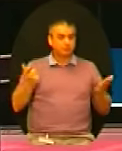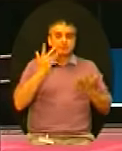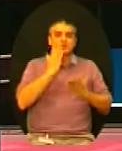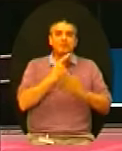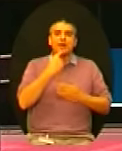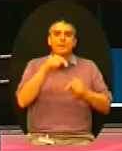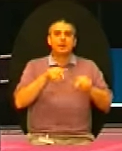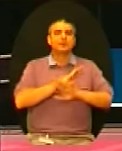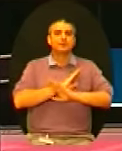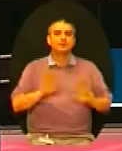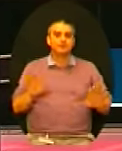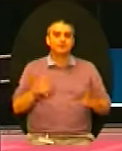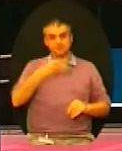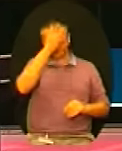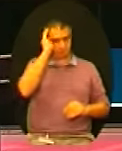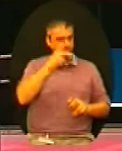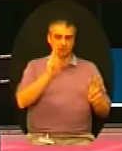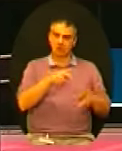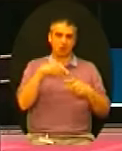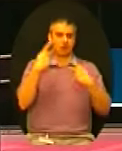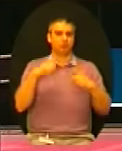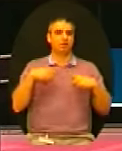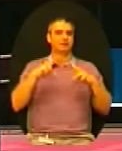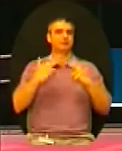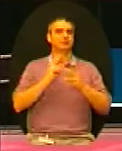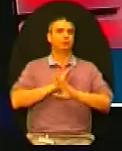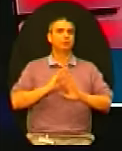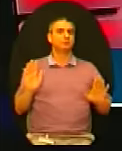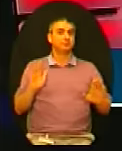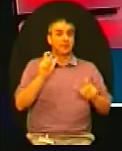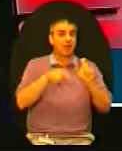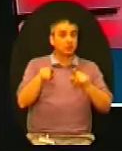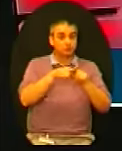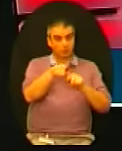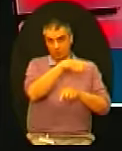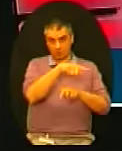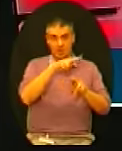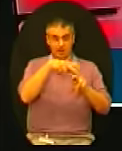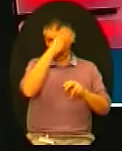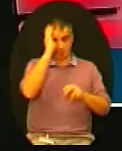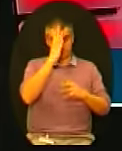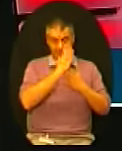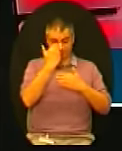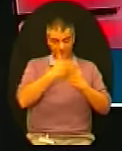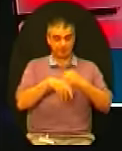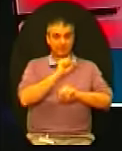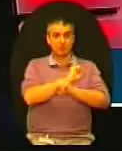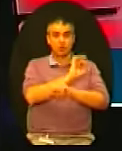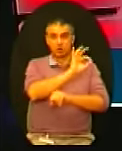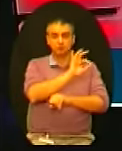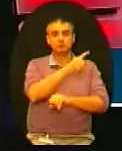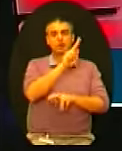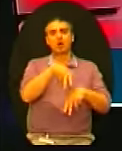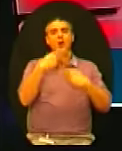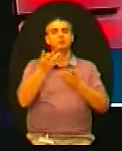כבר אמרתי כאן. ואהוד אולמרט לא יכול לחזור לחיים הציבוריים. האנשים האלה, לאחר, אולמרט, לאחר שיסיים לרצות את עונשו,